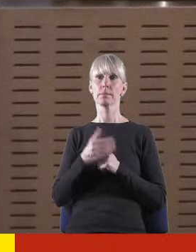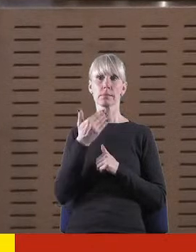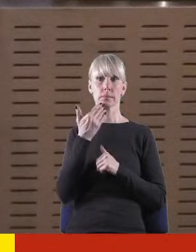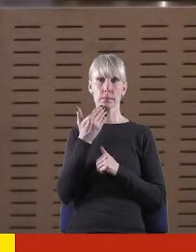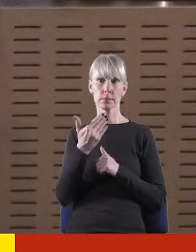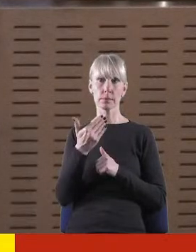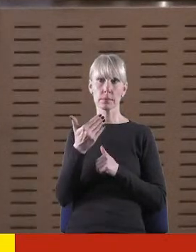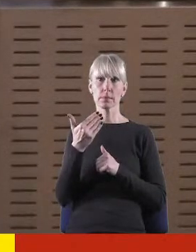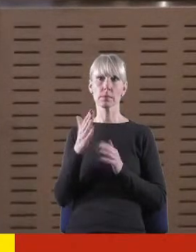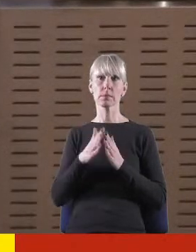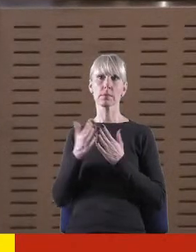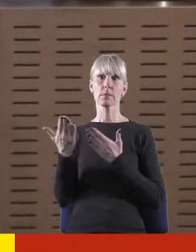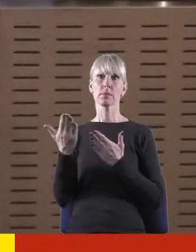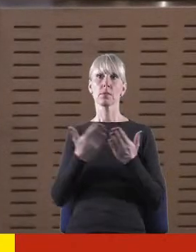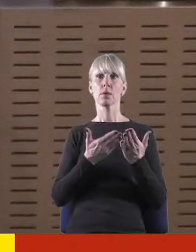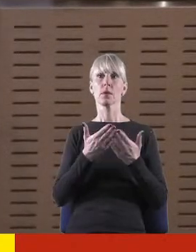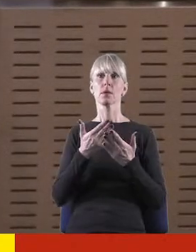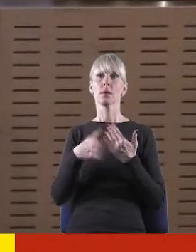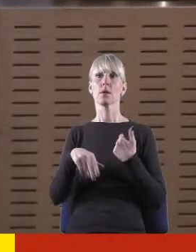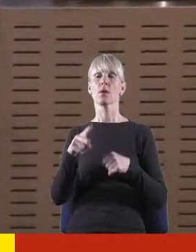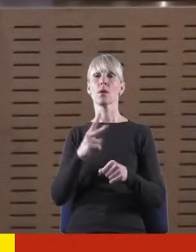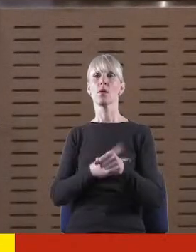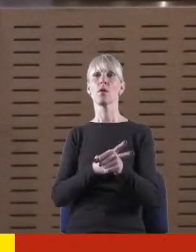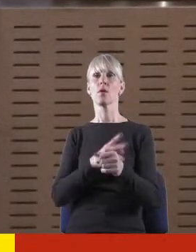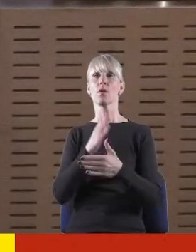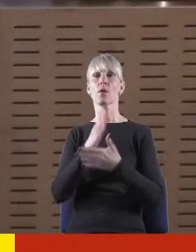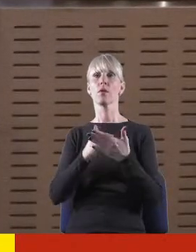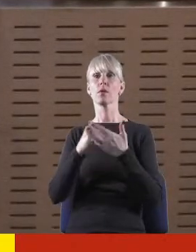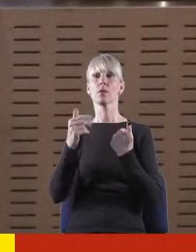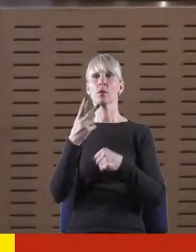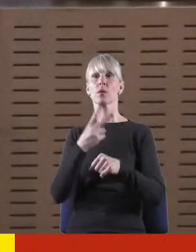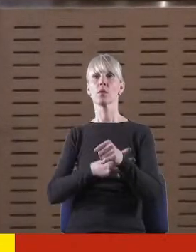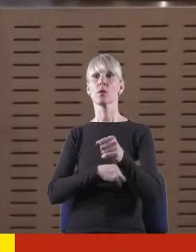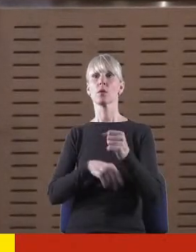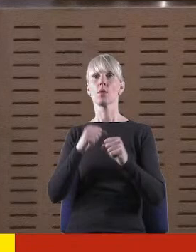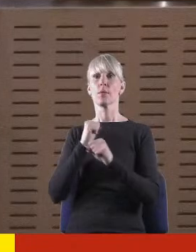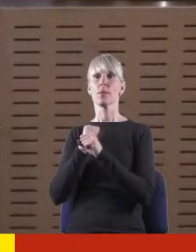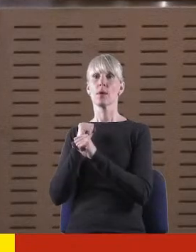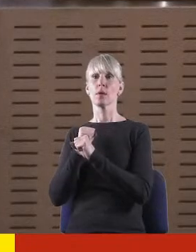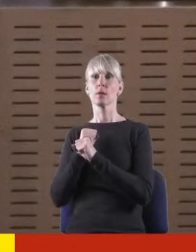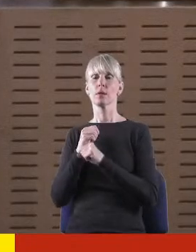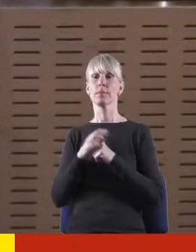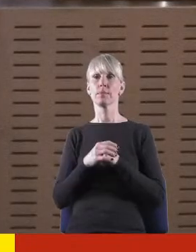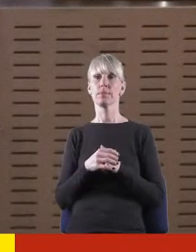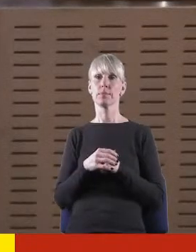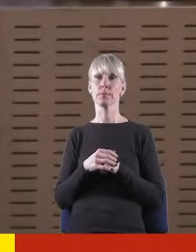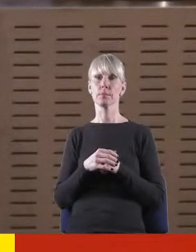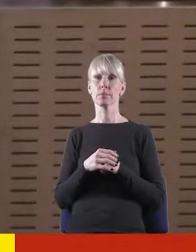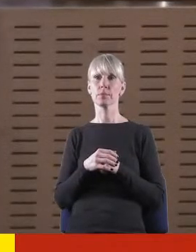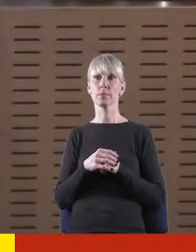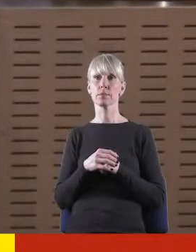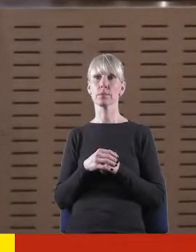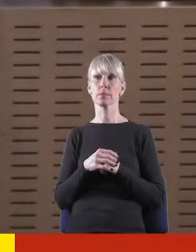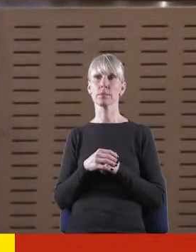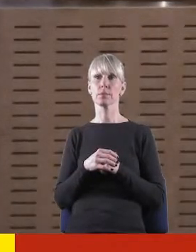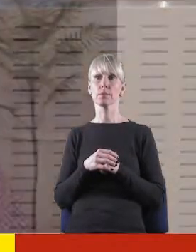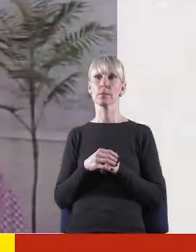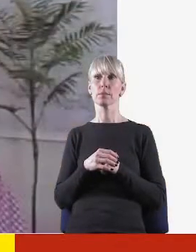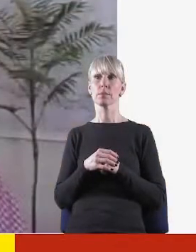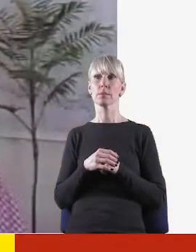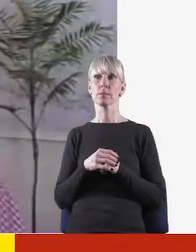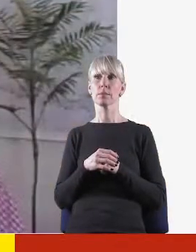Pan dyrektor Wojewódzkiego Urzędu Pracy, pan dyrektor Kamil Jeziorski. Proszę bardzo, panie dyrektorze. Dziękuję bardzo. Ja, panie radny, bardzo